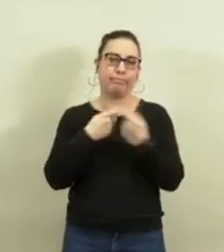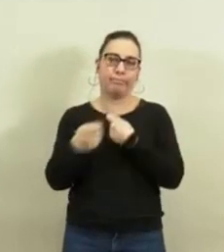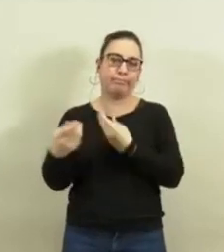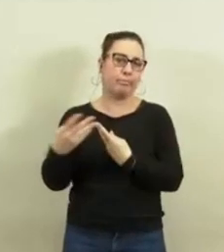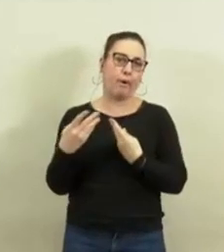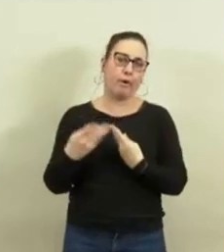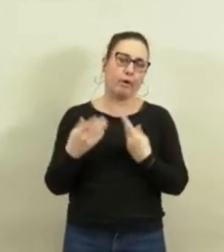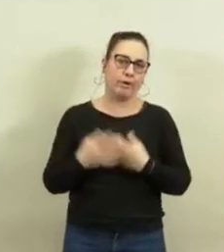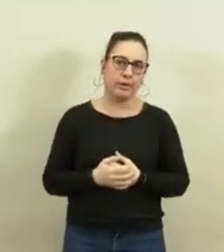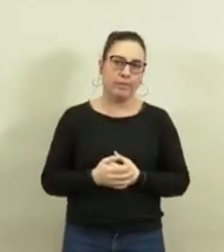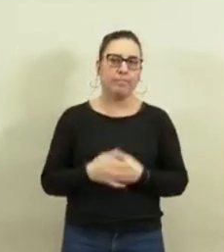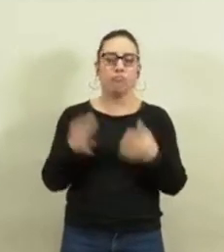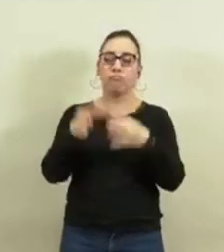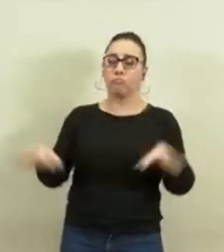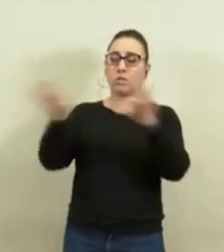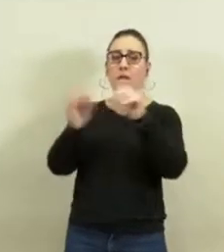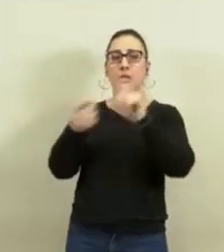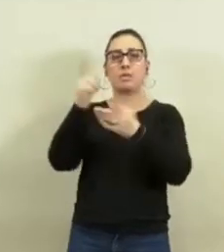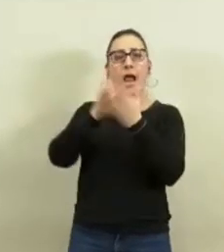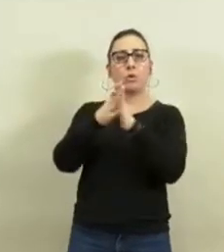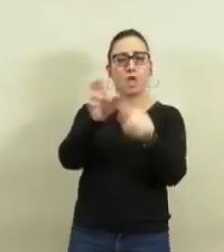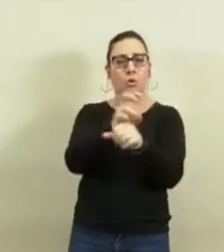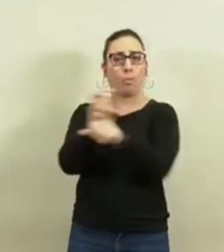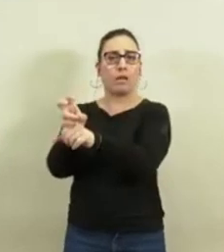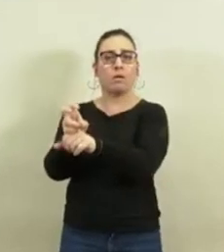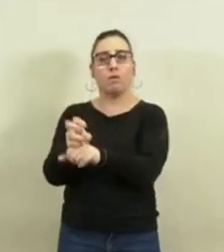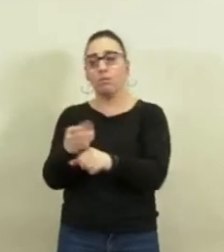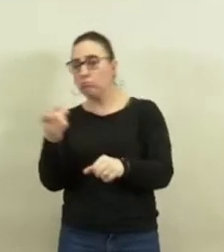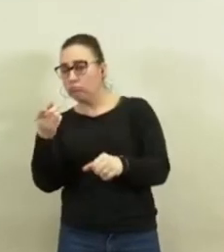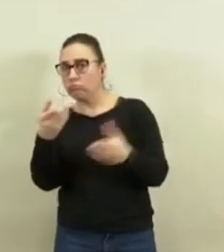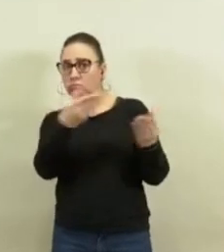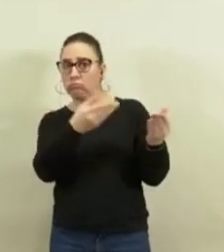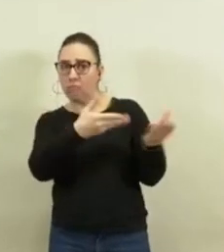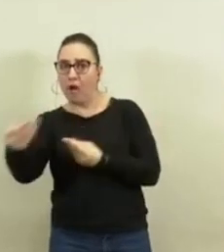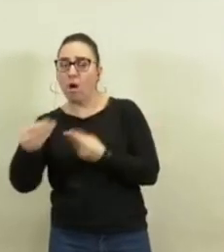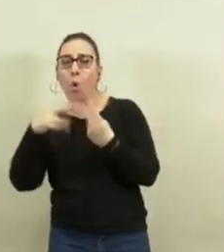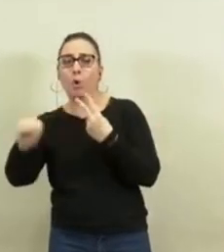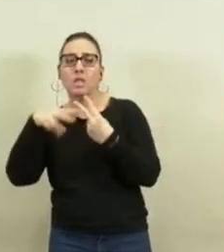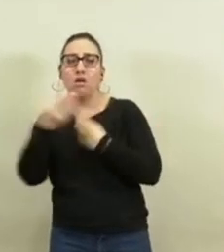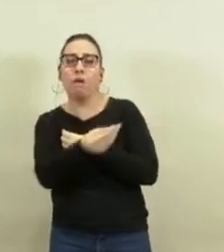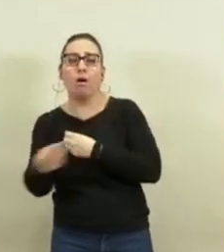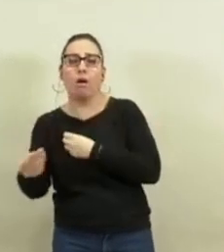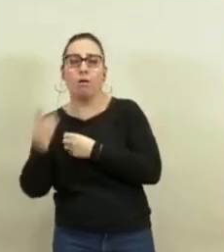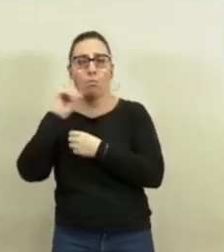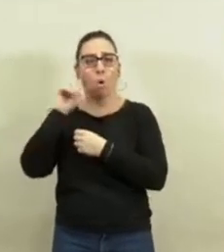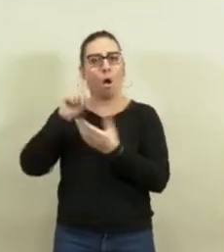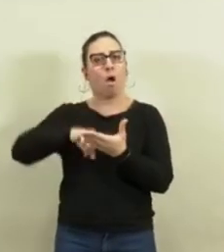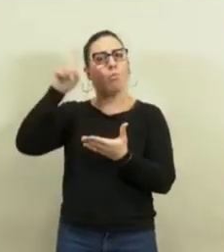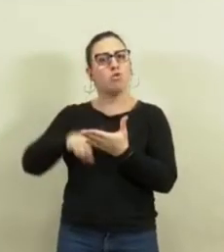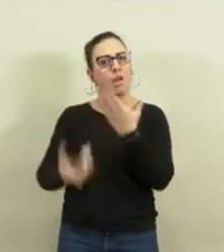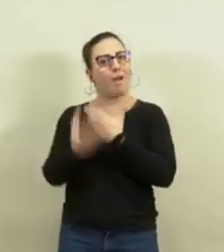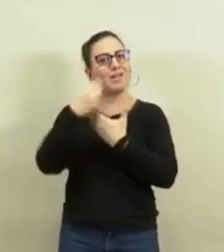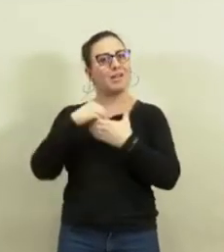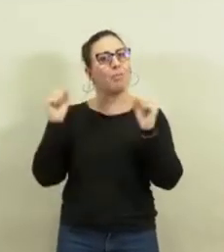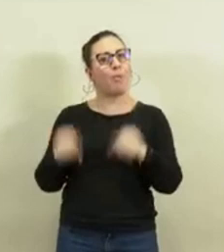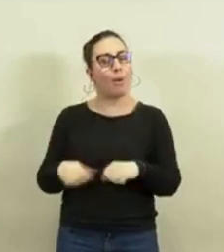à disposition d'un local à une association accueillant des enfants autistes dans le cadre d'un budget participatif.